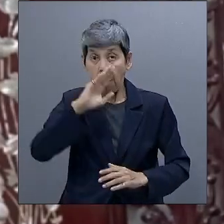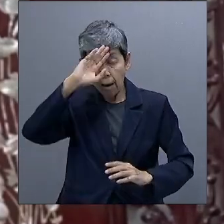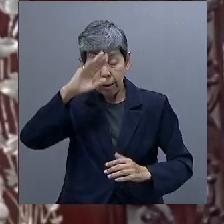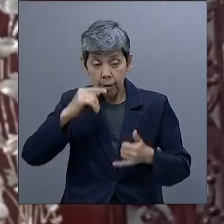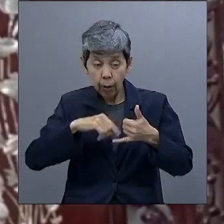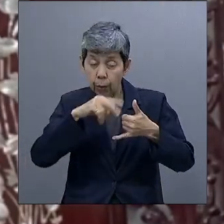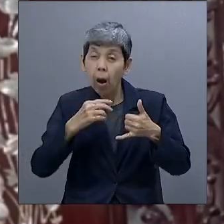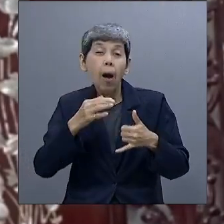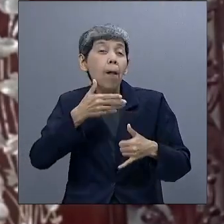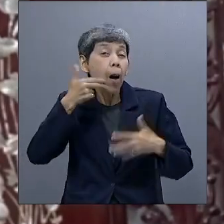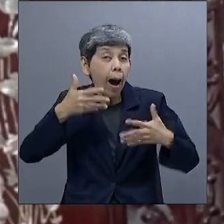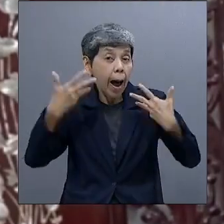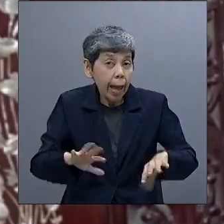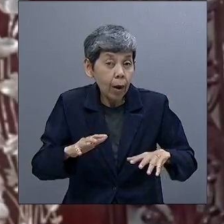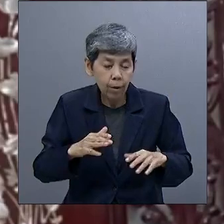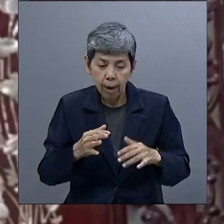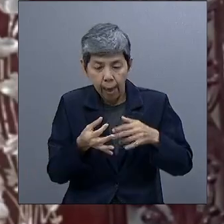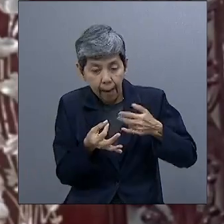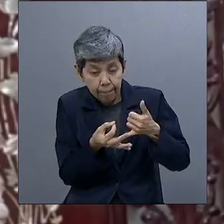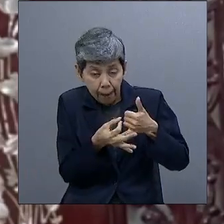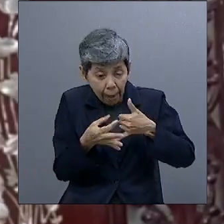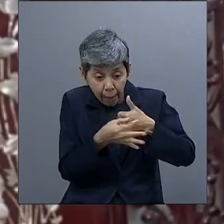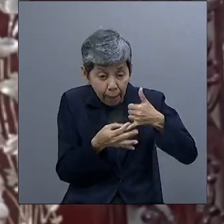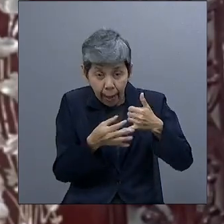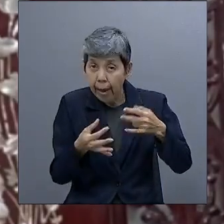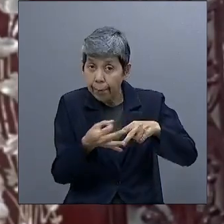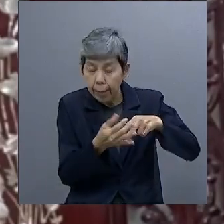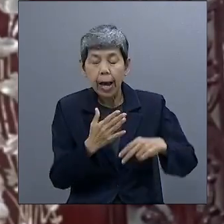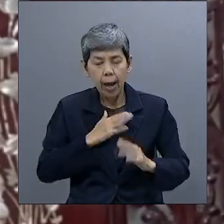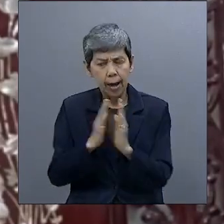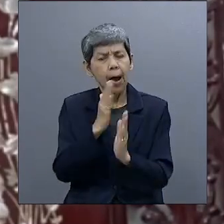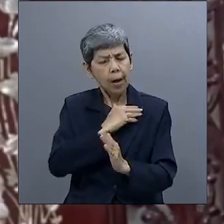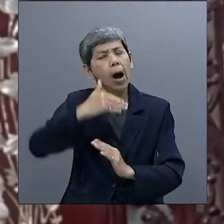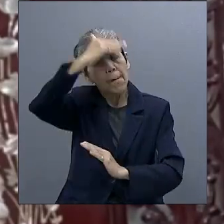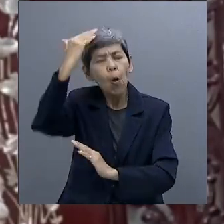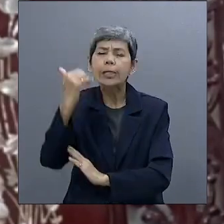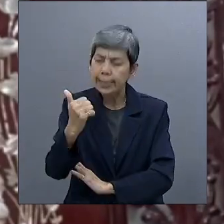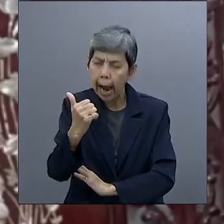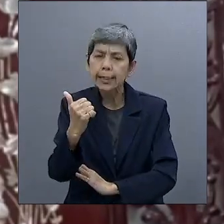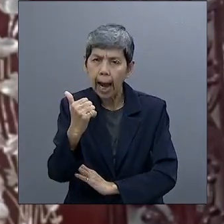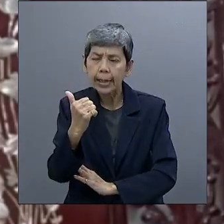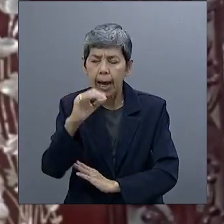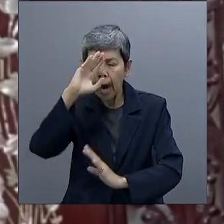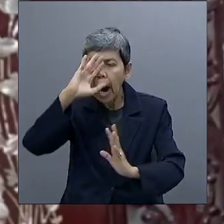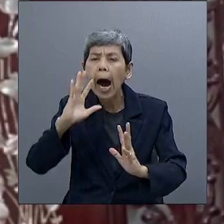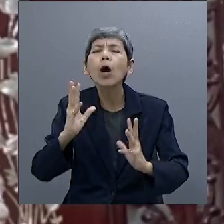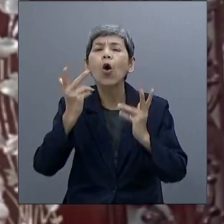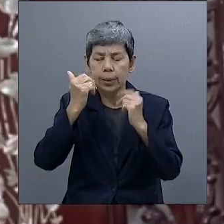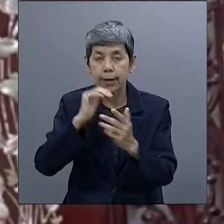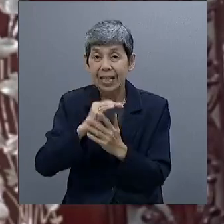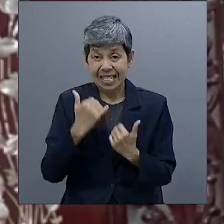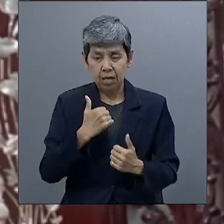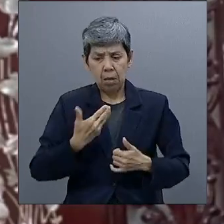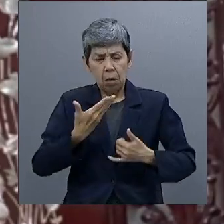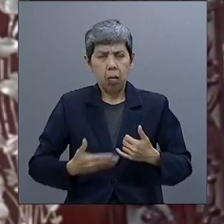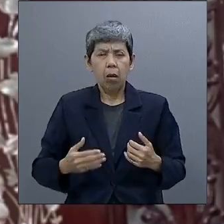จากเบาหวานเสร็จรักษาแผลเสร็จแล้วอาตมาภาพก็อาจจะให้อุปสมบทได้แต่ตอนนี้เนื่องจากร่างก